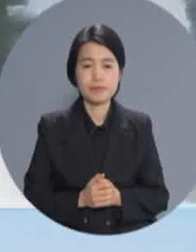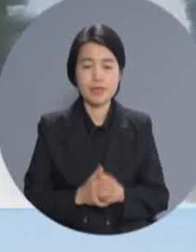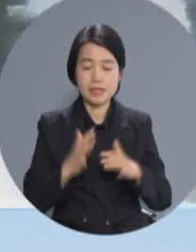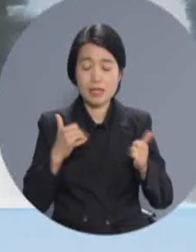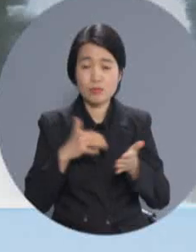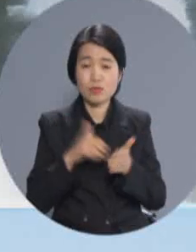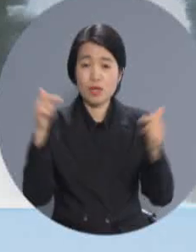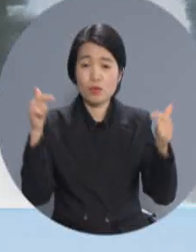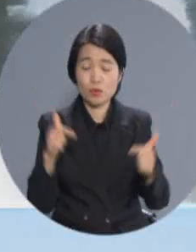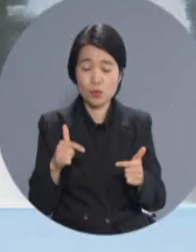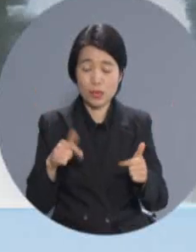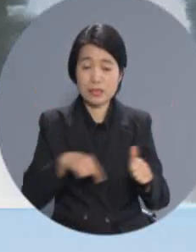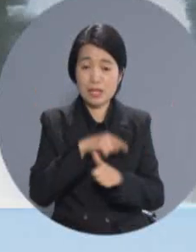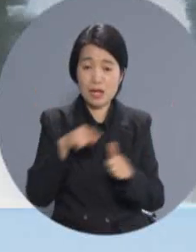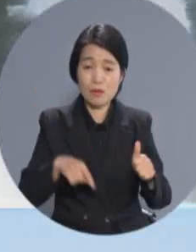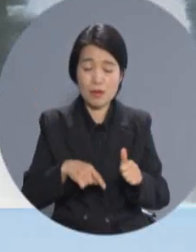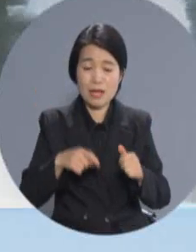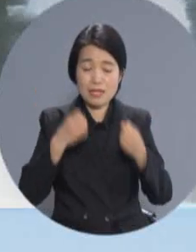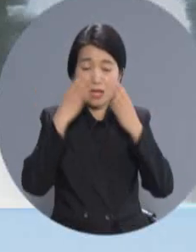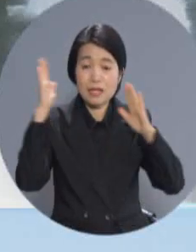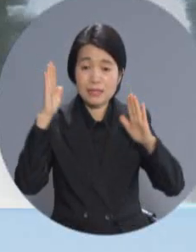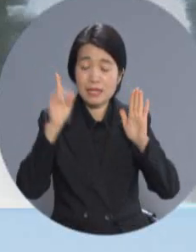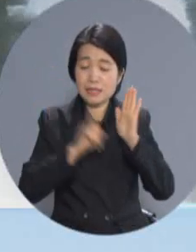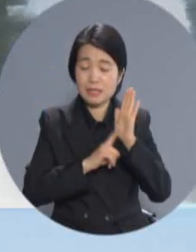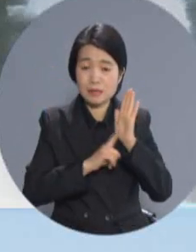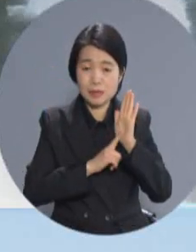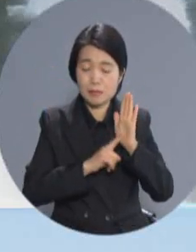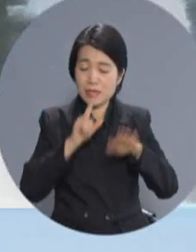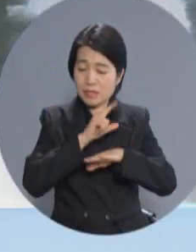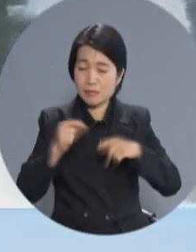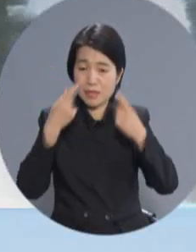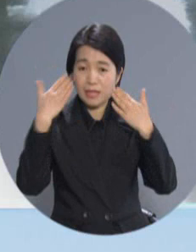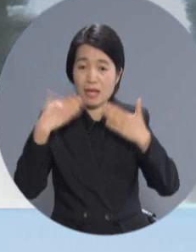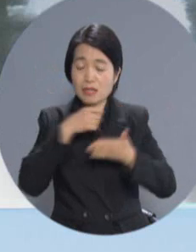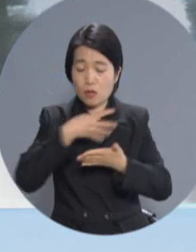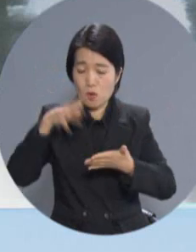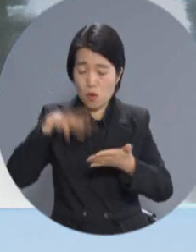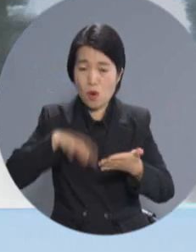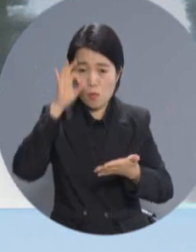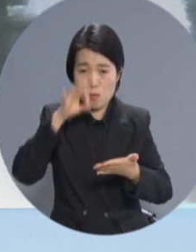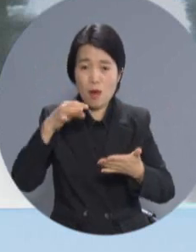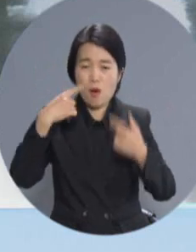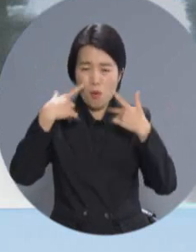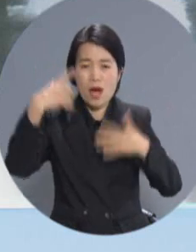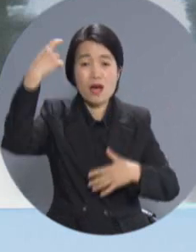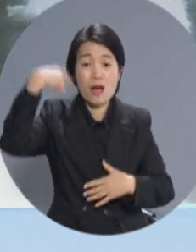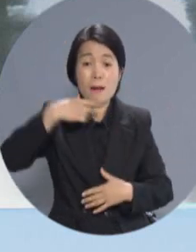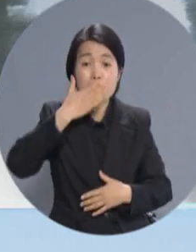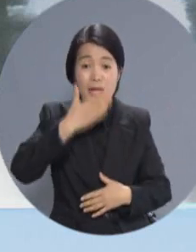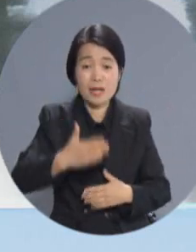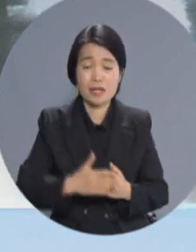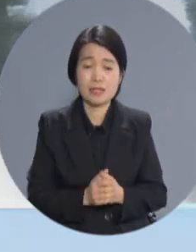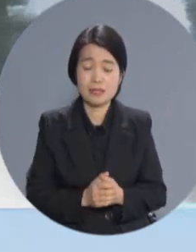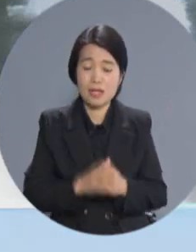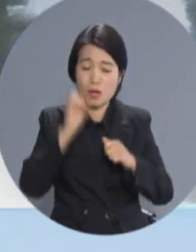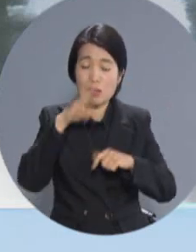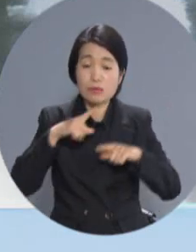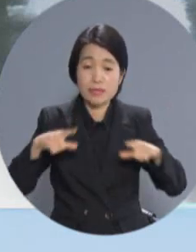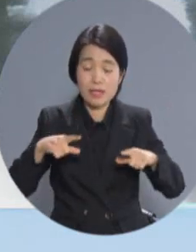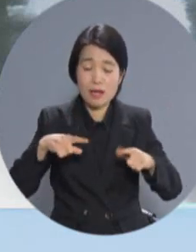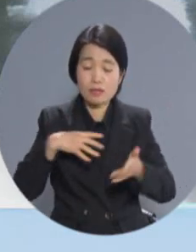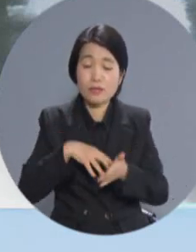인구 소멸의 현실은 신입생들을 모집한 지방대학들의 성적표를 보면 바로 실감할 수 있습니다. 광주 지역